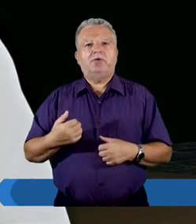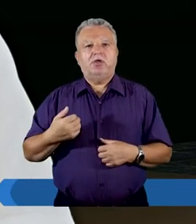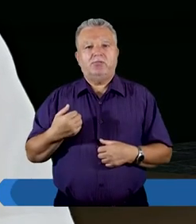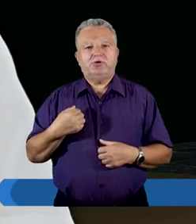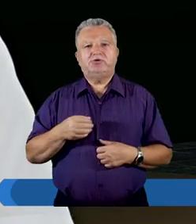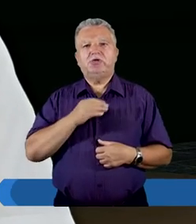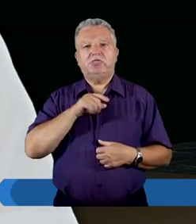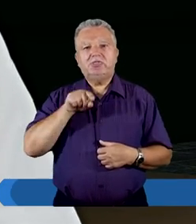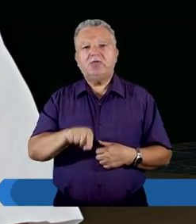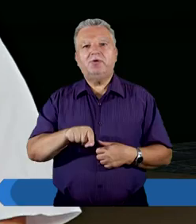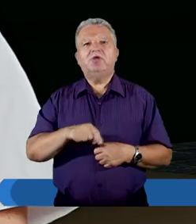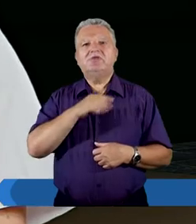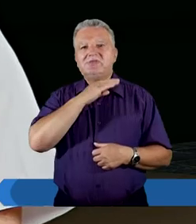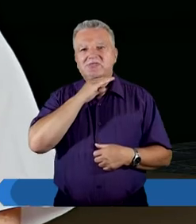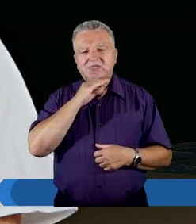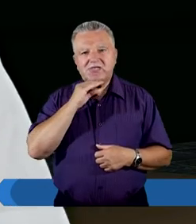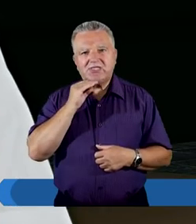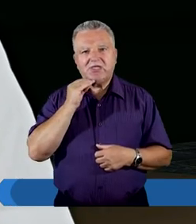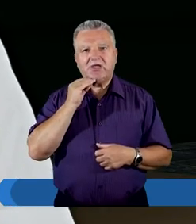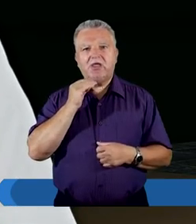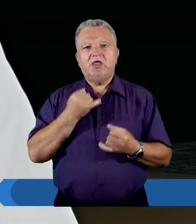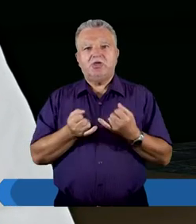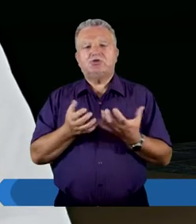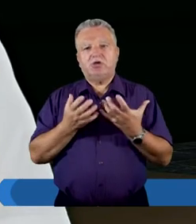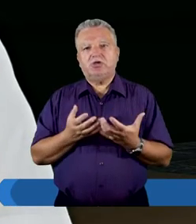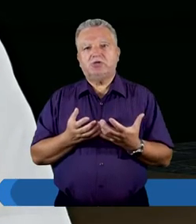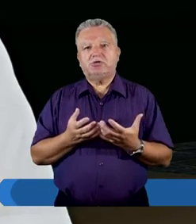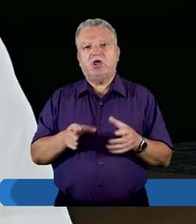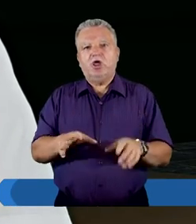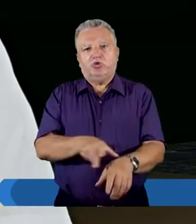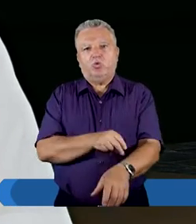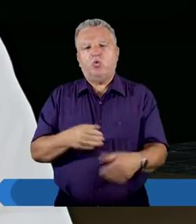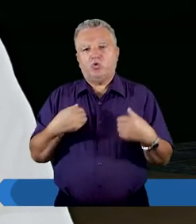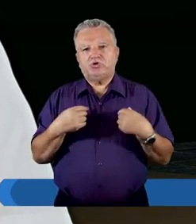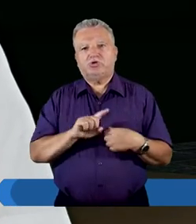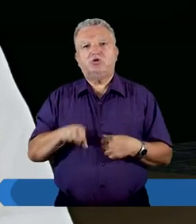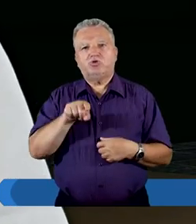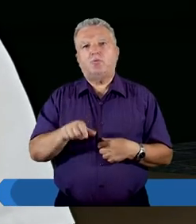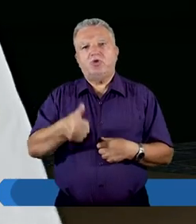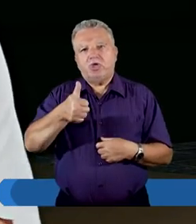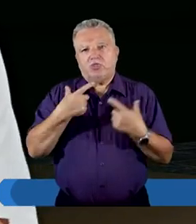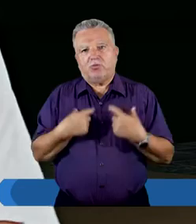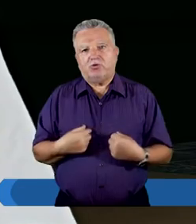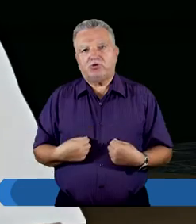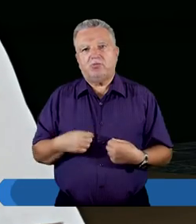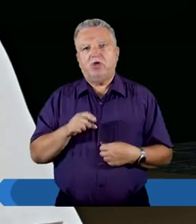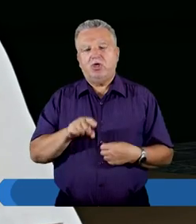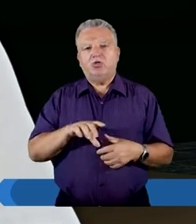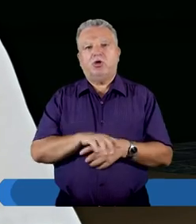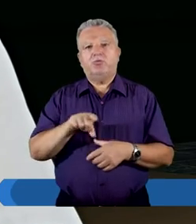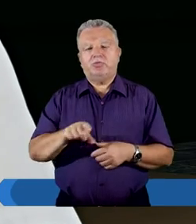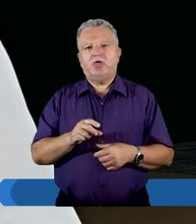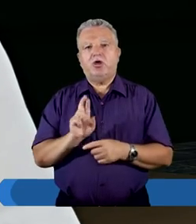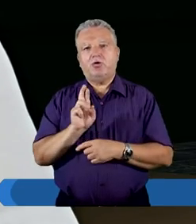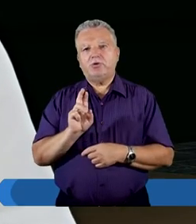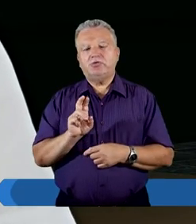sytym. Jeżeli chcę być szczęśliwy z tą jedną osobą i długo żyć szczęśliwie i zdrowo, to wyczytuję tę obietnicę